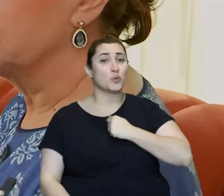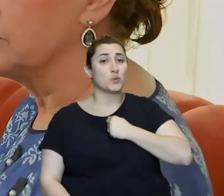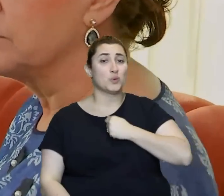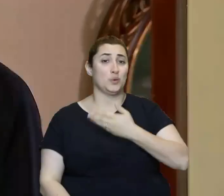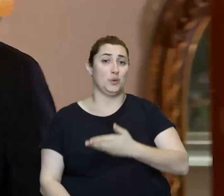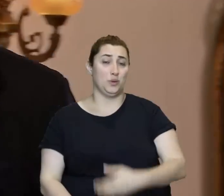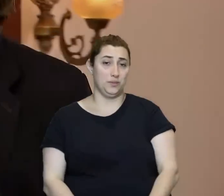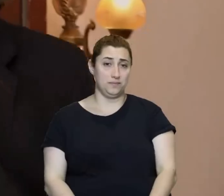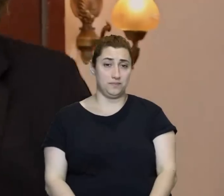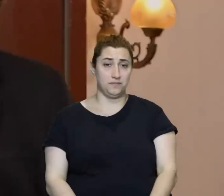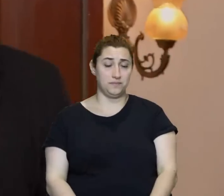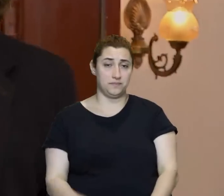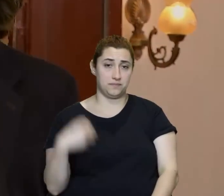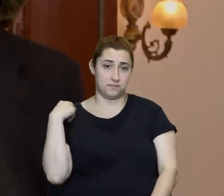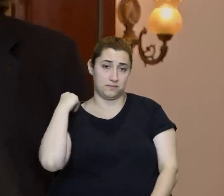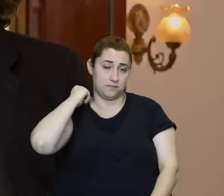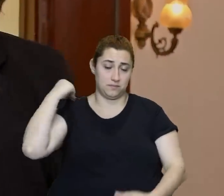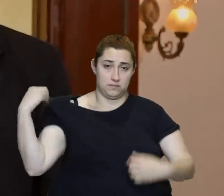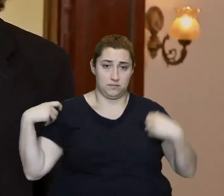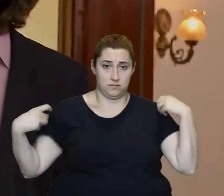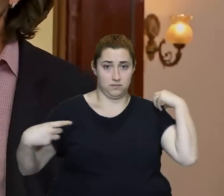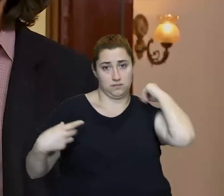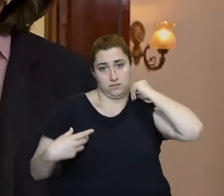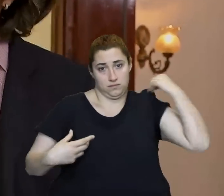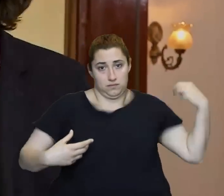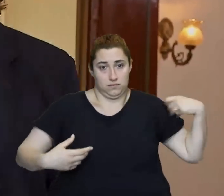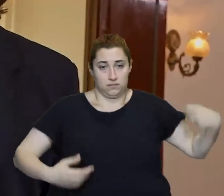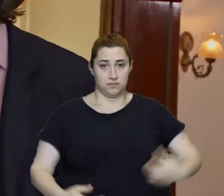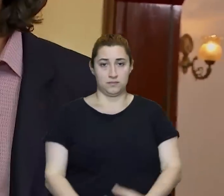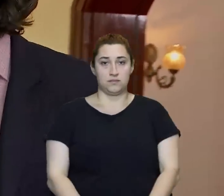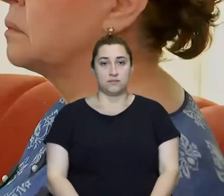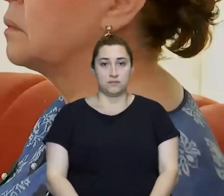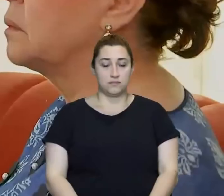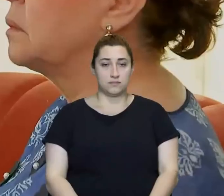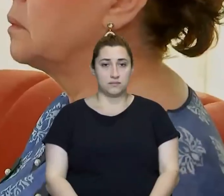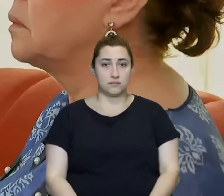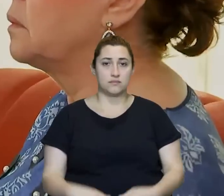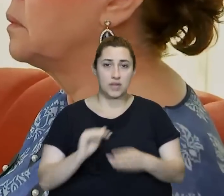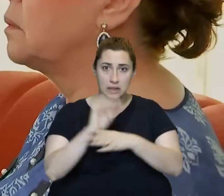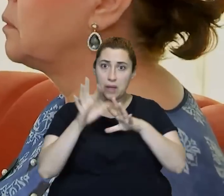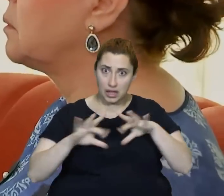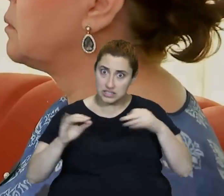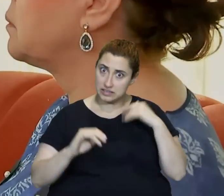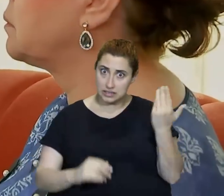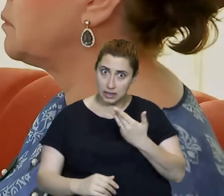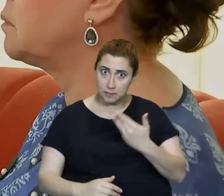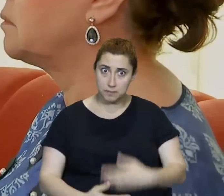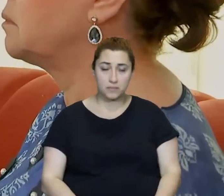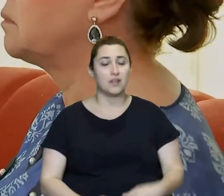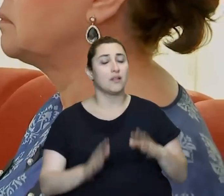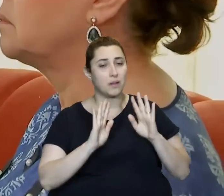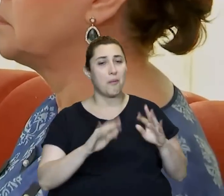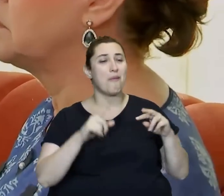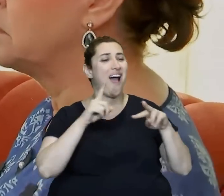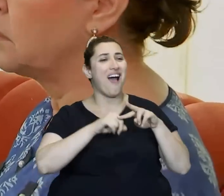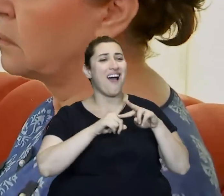üzüldü. Nihat girdi salona. Hayatım, hazırsan çıkalım mı? Tamam. Aslı'nın veli etkinliği var